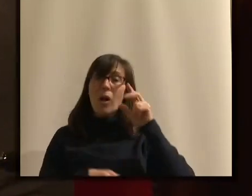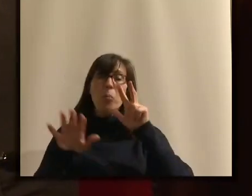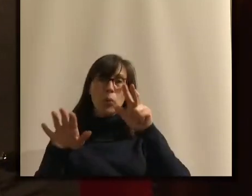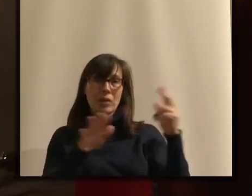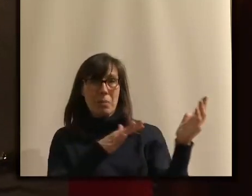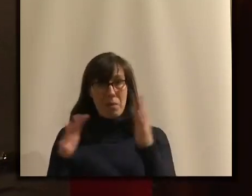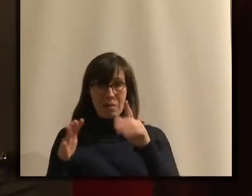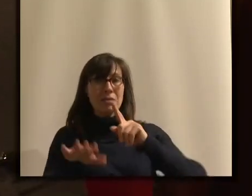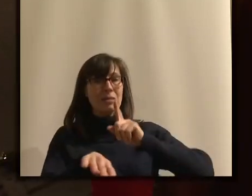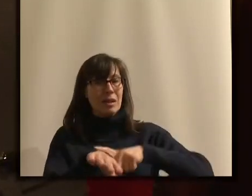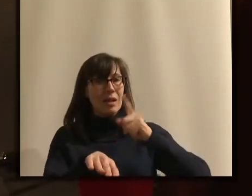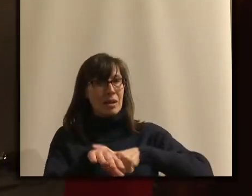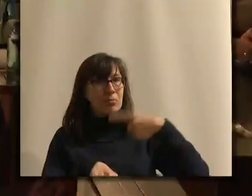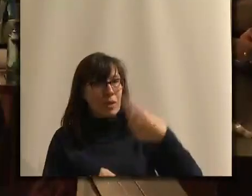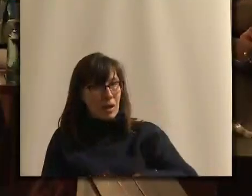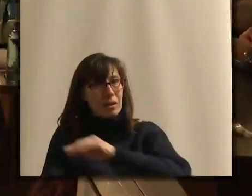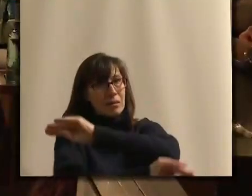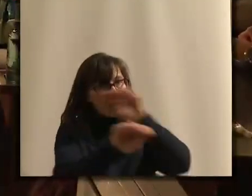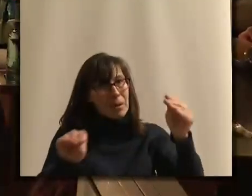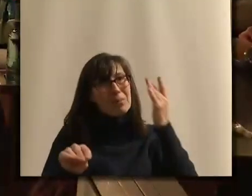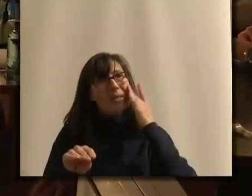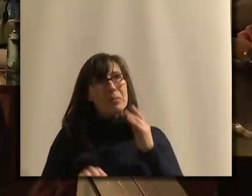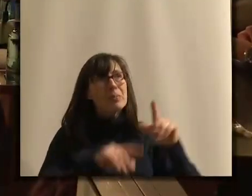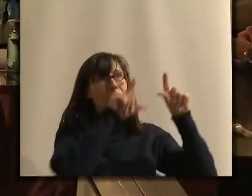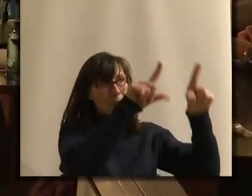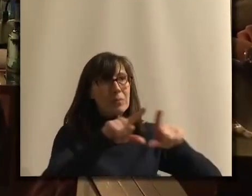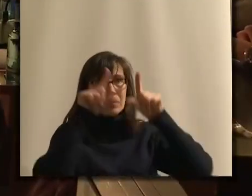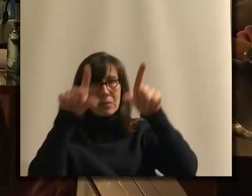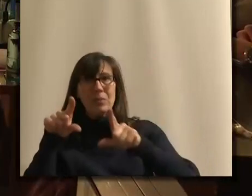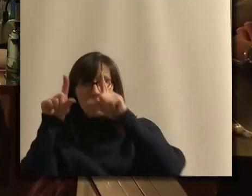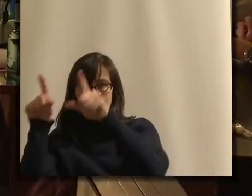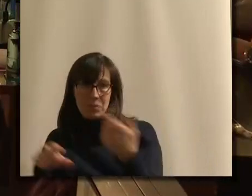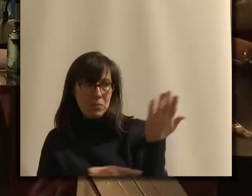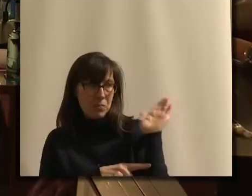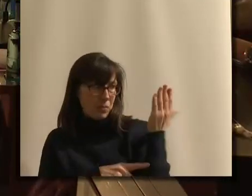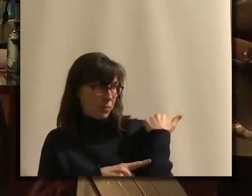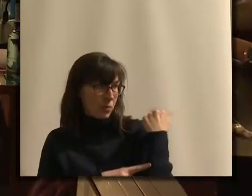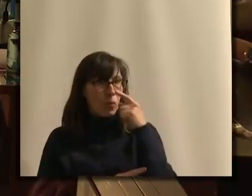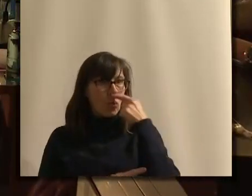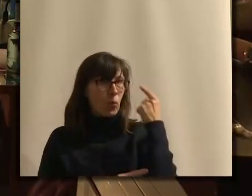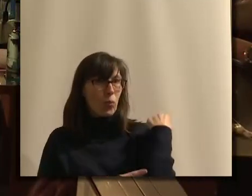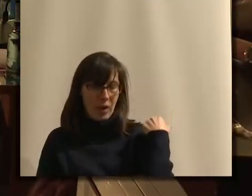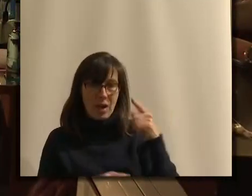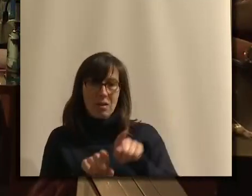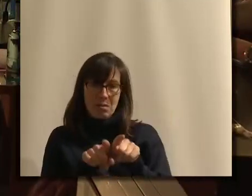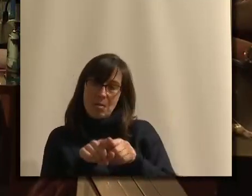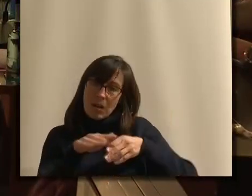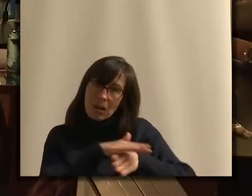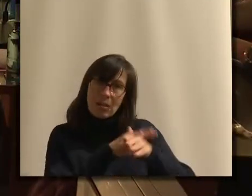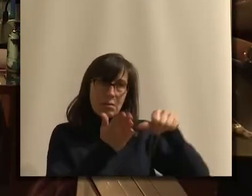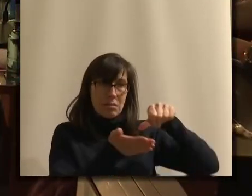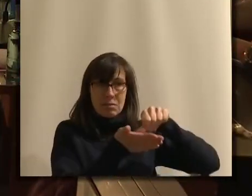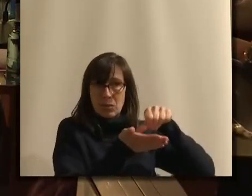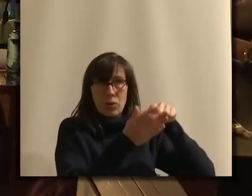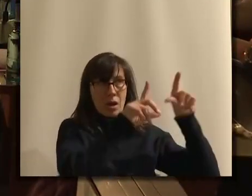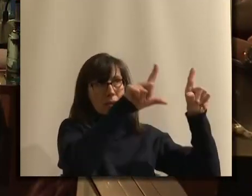col·locat aquests rètols, s'acabin de col·locar també rètols explicatius com els que vam portar a l'aprovació fa just un any, a la resta d'entrades de la ciutat. Moltes